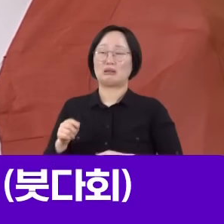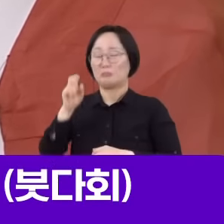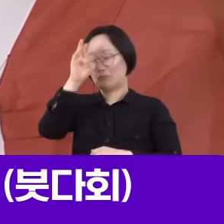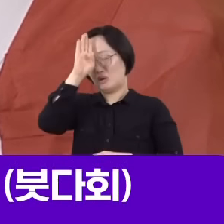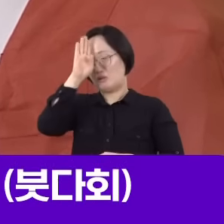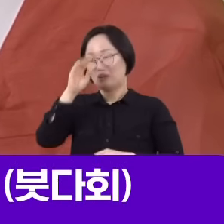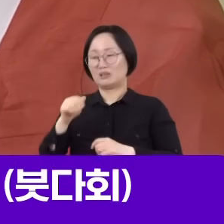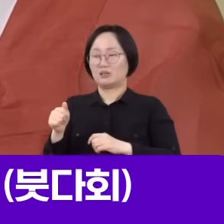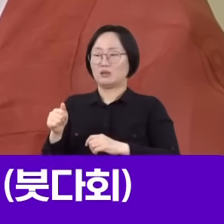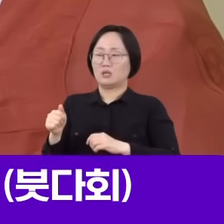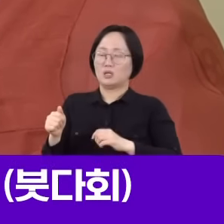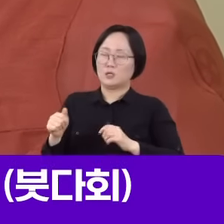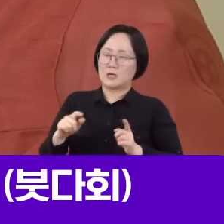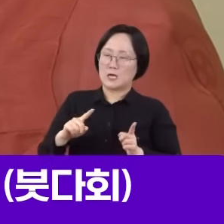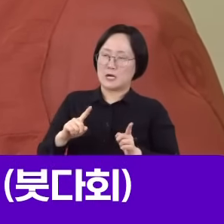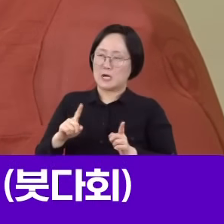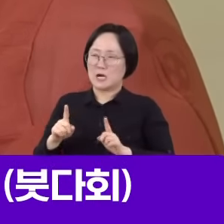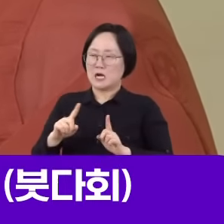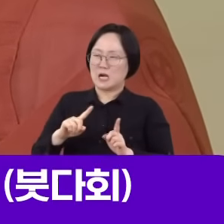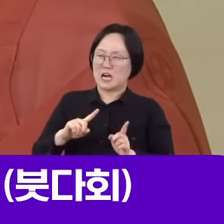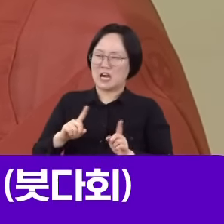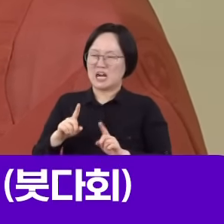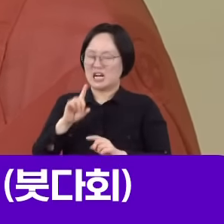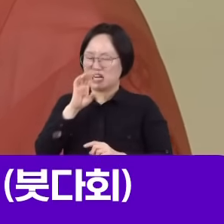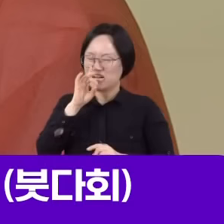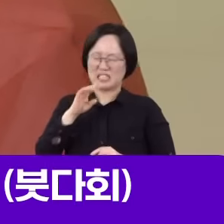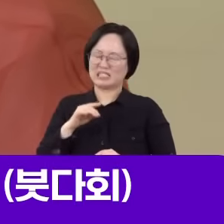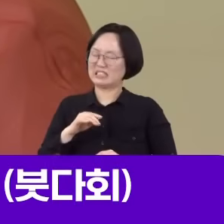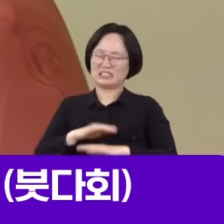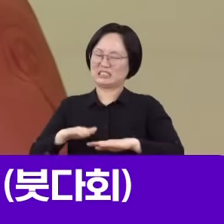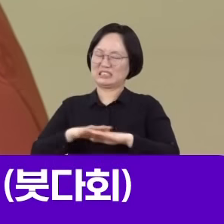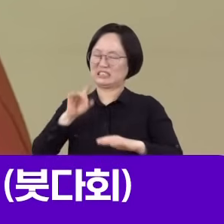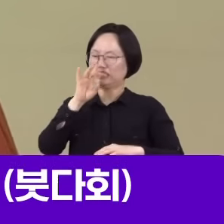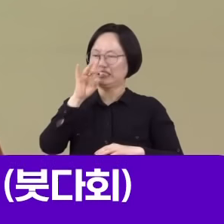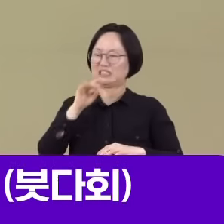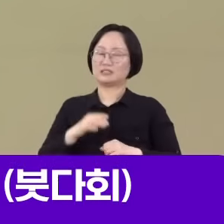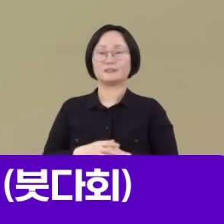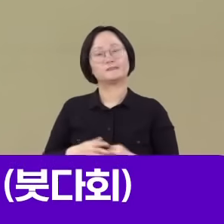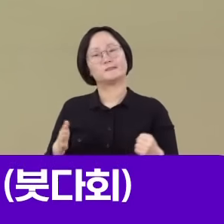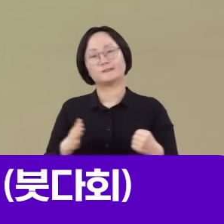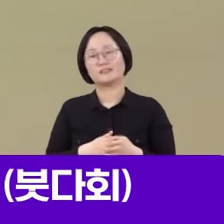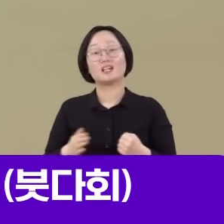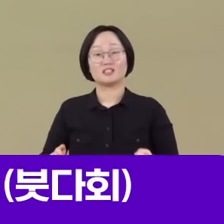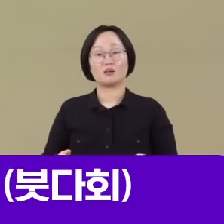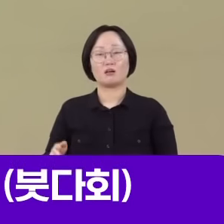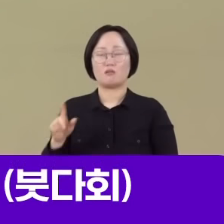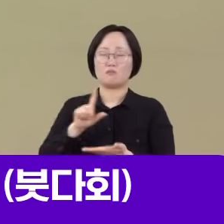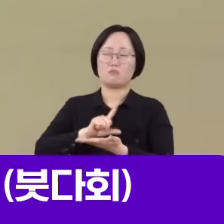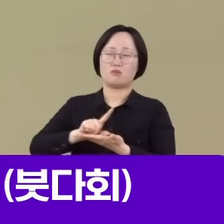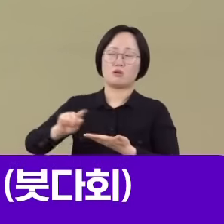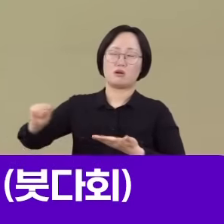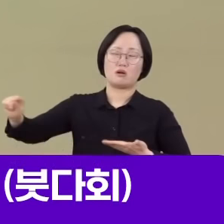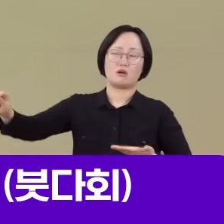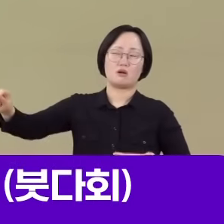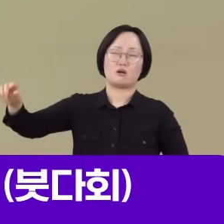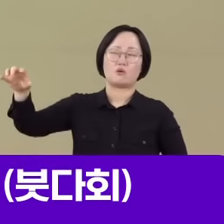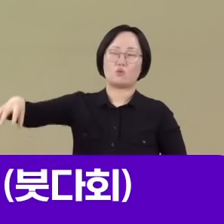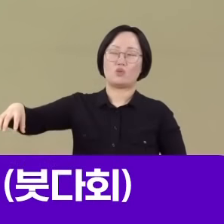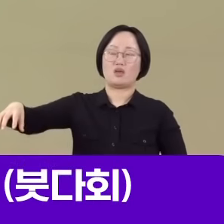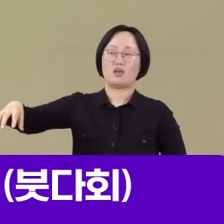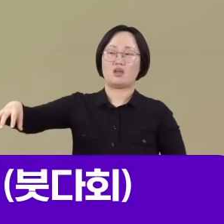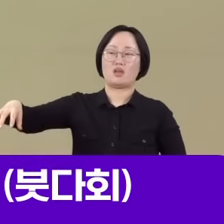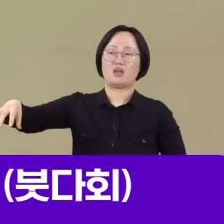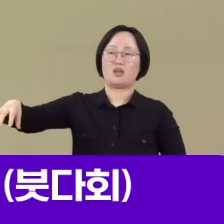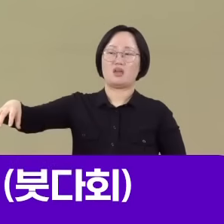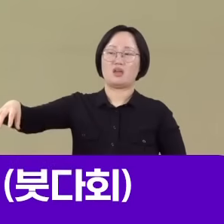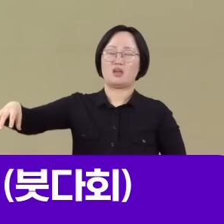전에 아주 유명한 병원에 갔대요 지방에 있는 그 어 그 뭐 나병 나병 옛날에 나병 환자